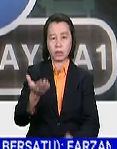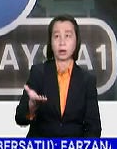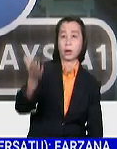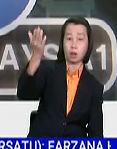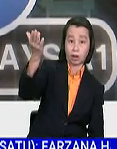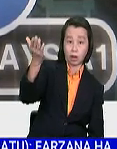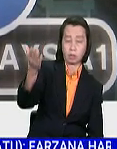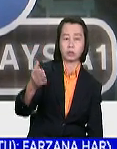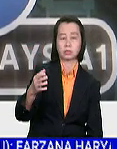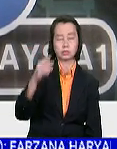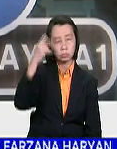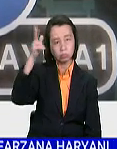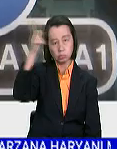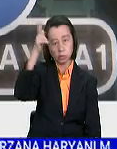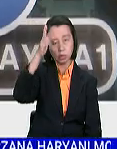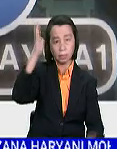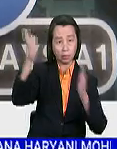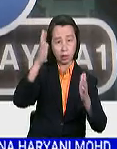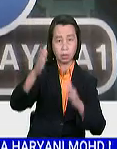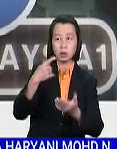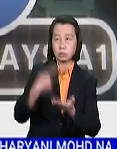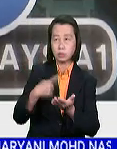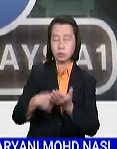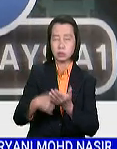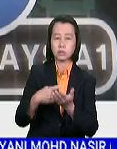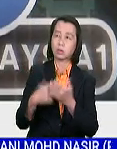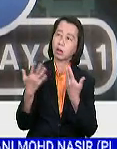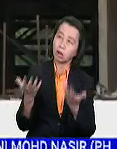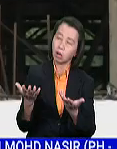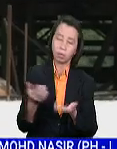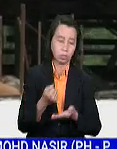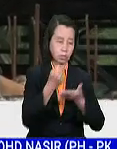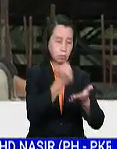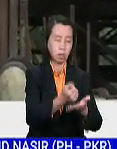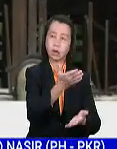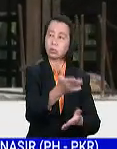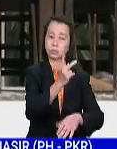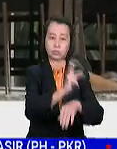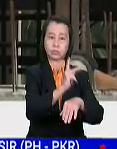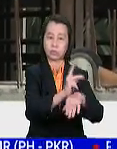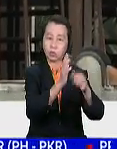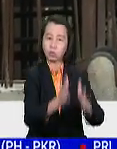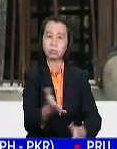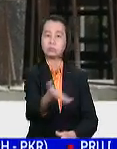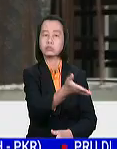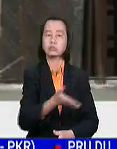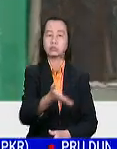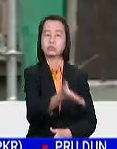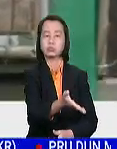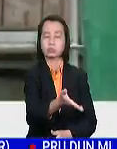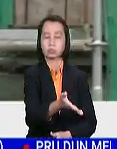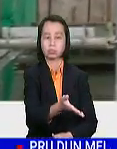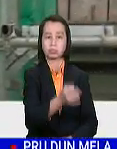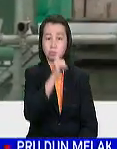bincang macam mana cara kerja negeri dan posisi Tuan membantu para convector yang